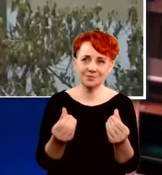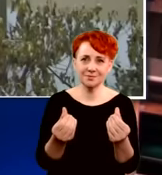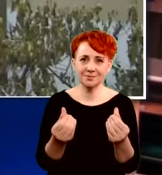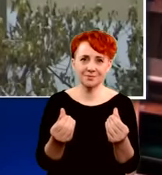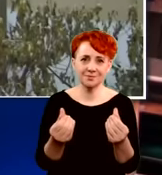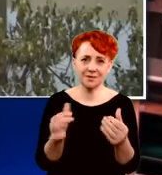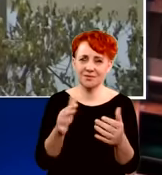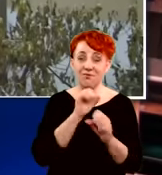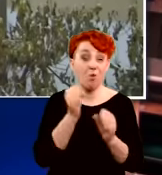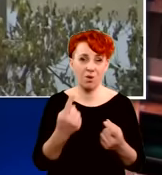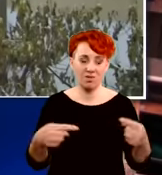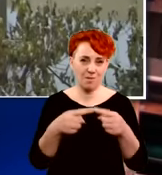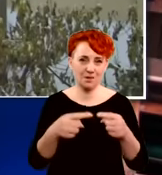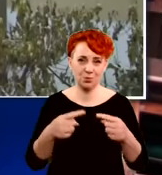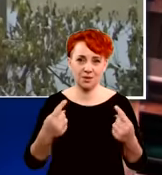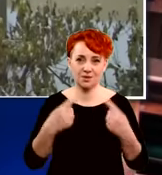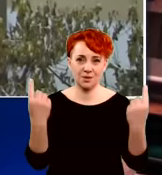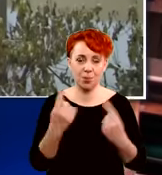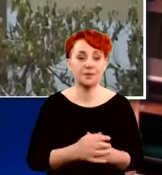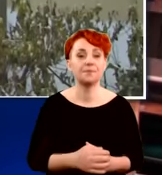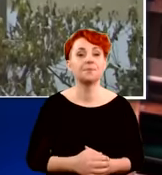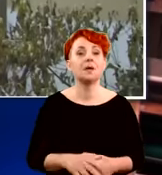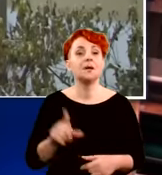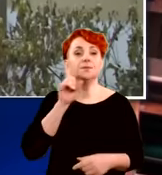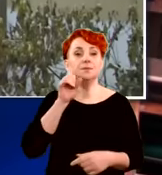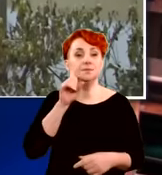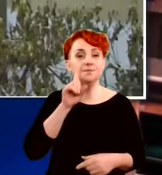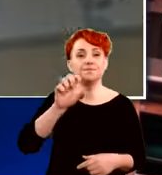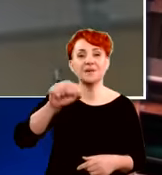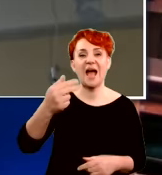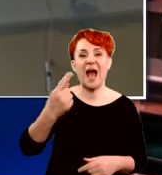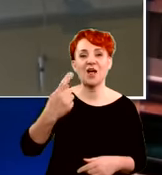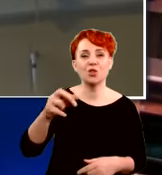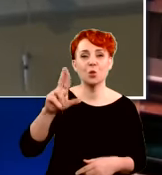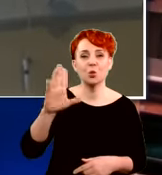nijak. Panie pośle, zwracam się do pana posła Adama Andruszkiewicza. Panie pośle,